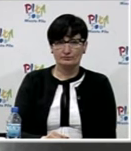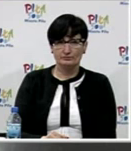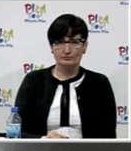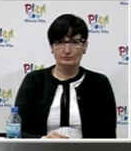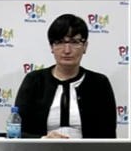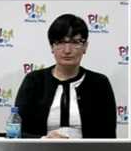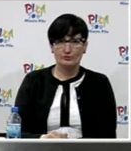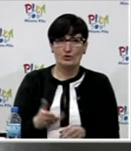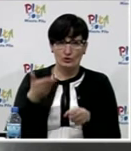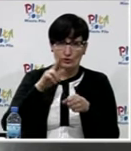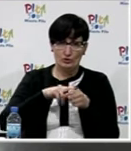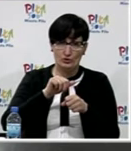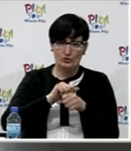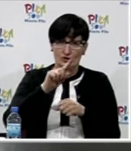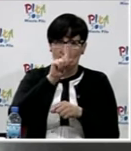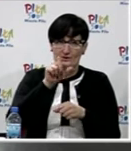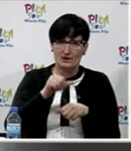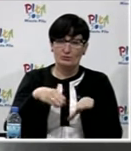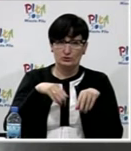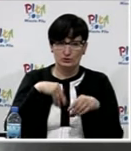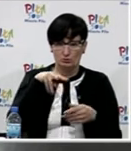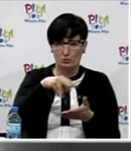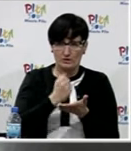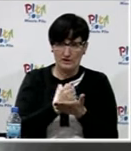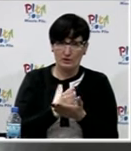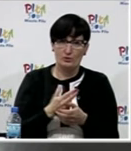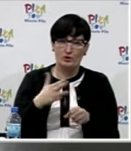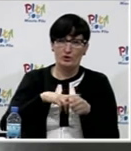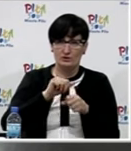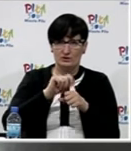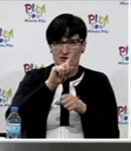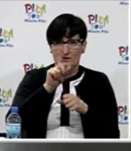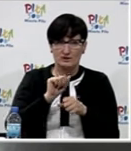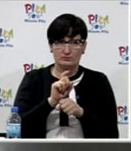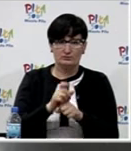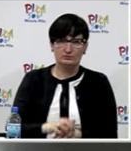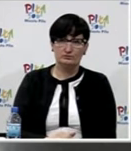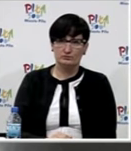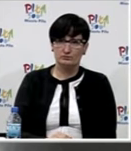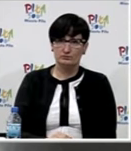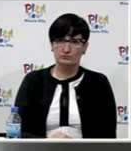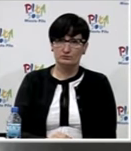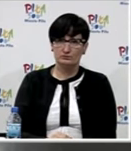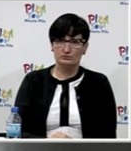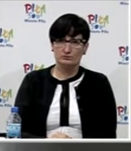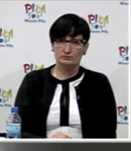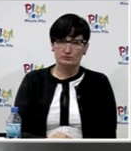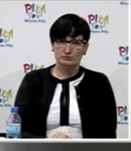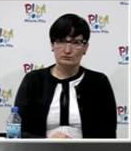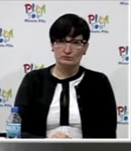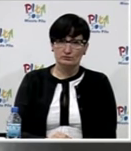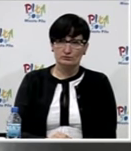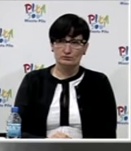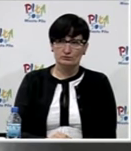Kto z pań i panów radnych jest za podjęciem uchwały w sprawie sprzedaży w drodze przetargu nieruchomości położonej przy ulicy Głuchowskiej w Pile? Proszę o podniesienie ręki i naciśnięcie